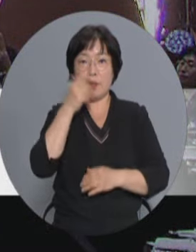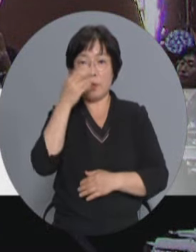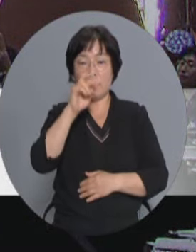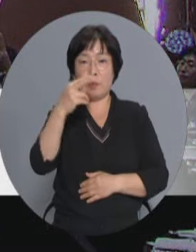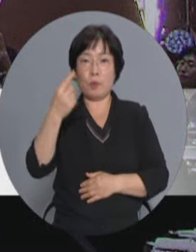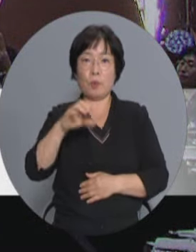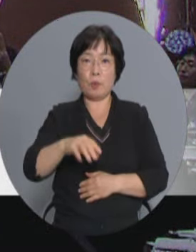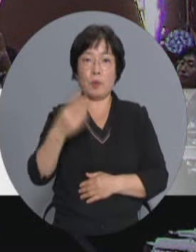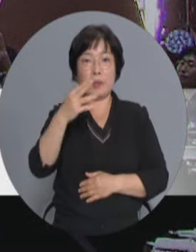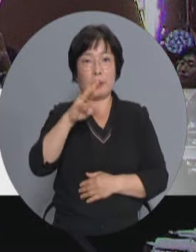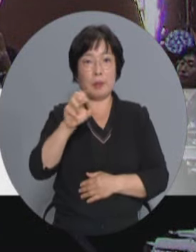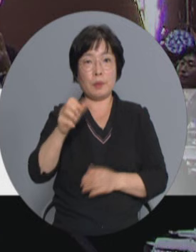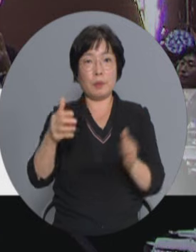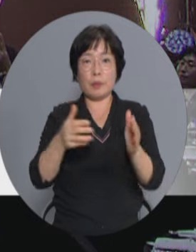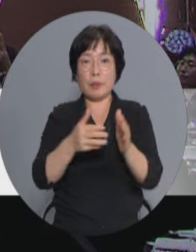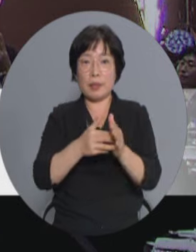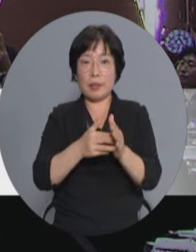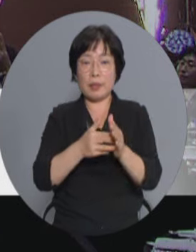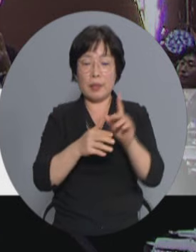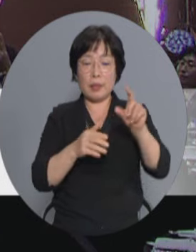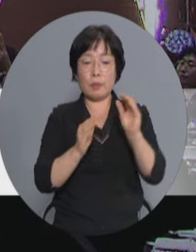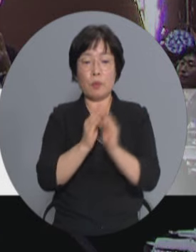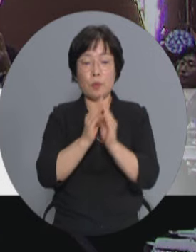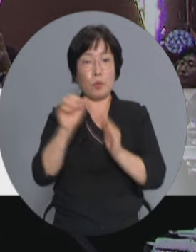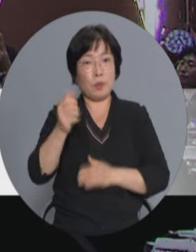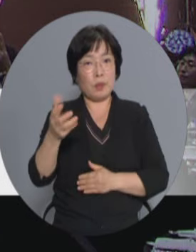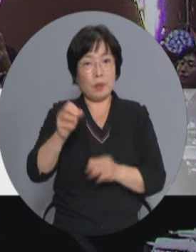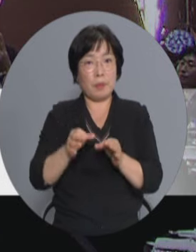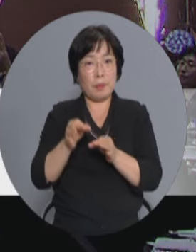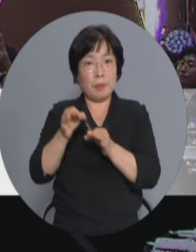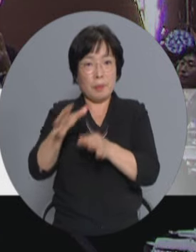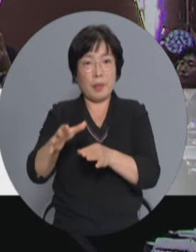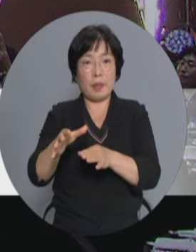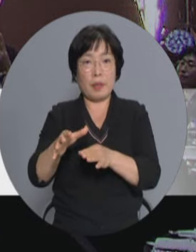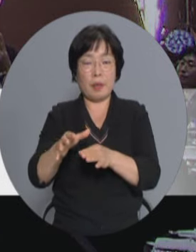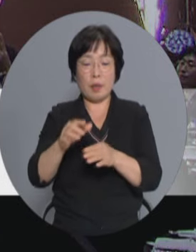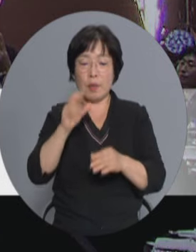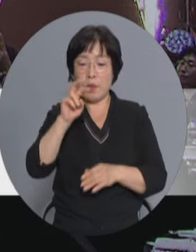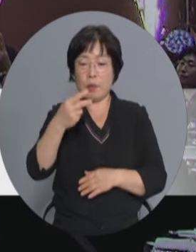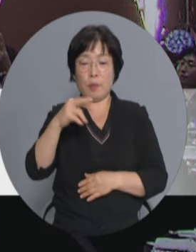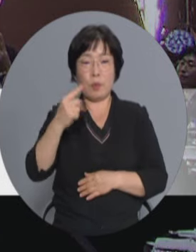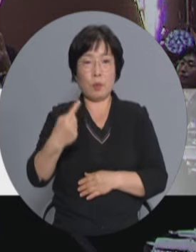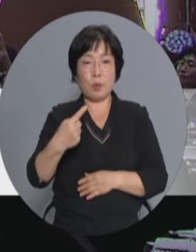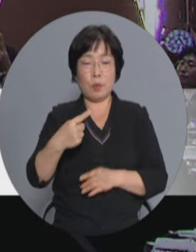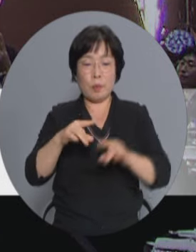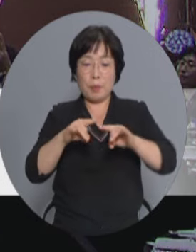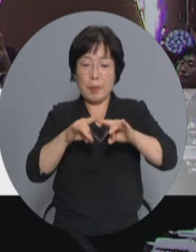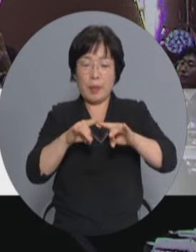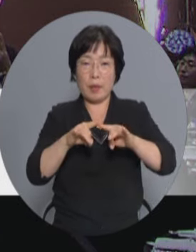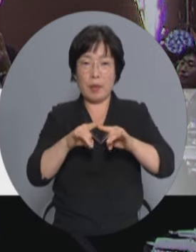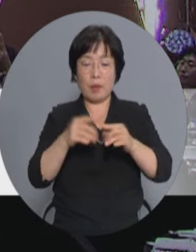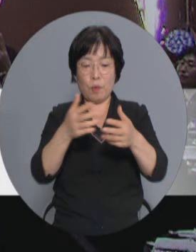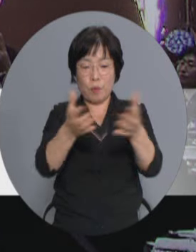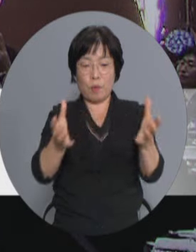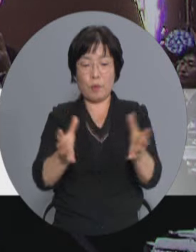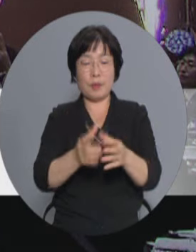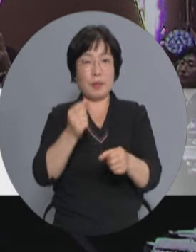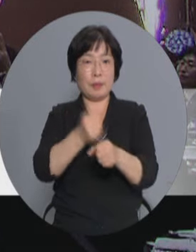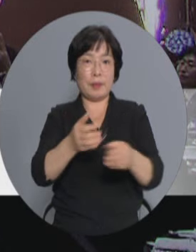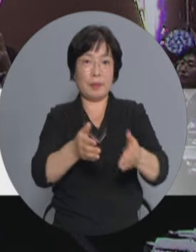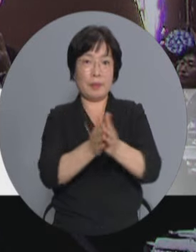오는 2035년까지 15조 5천억 원이 투자돼 묘도 에코에너지 허브가 조성됩니다